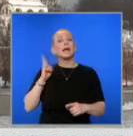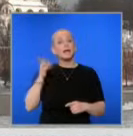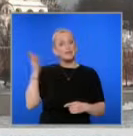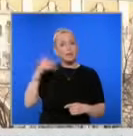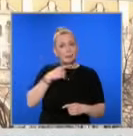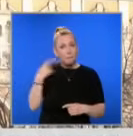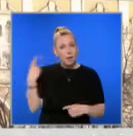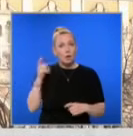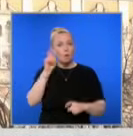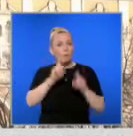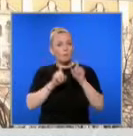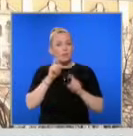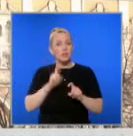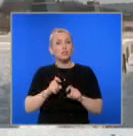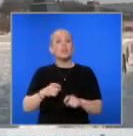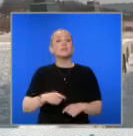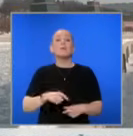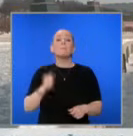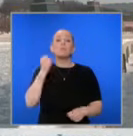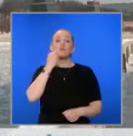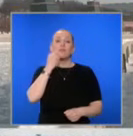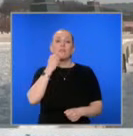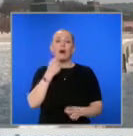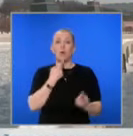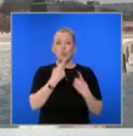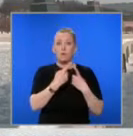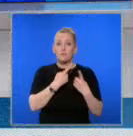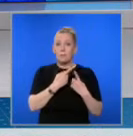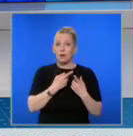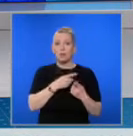Москва винаги е готова за преговори, но Киев не желае.